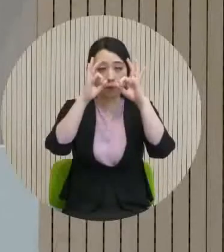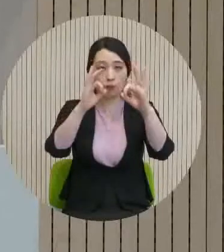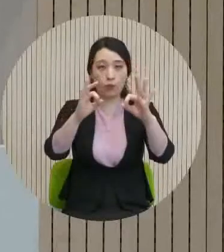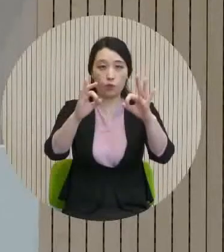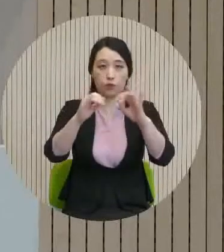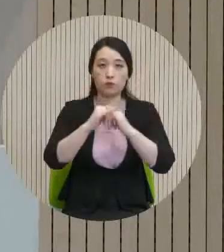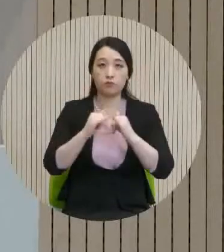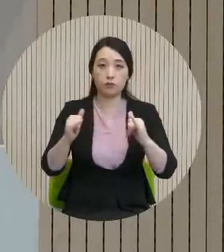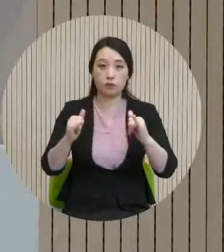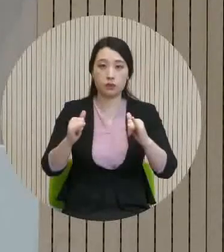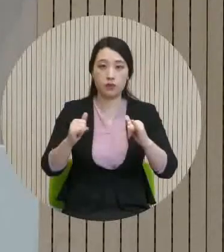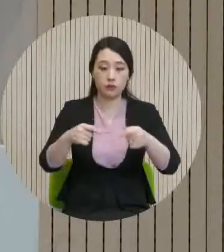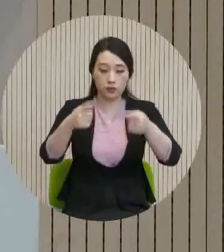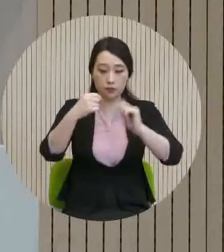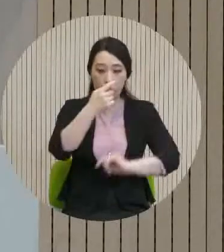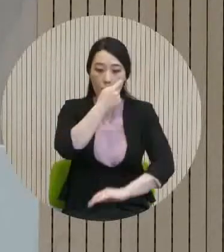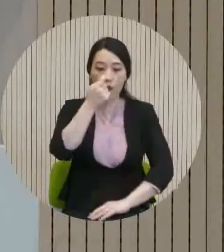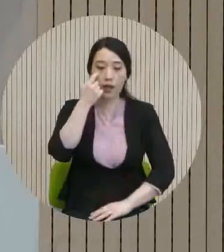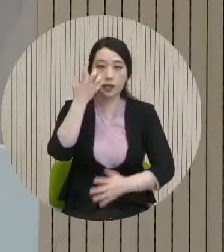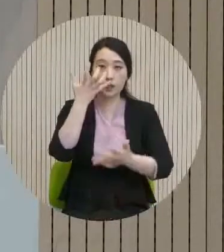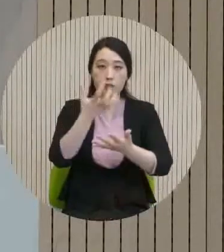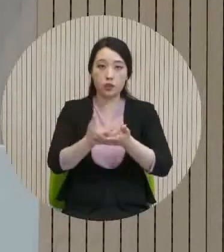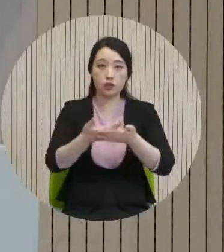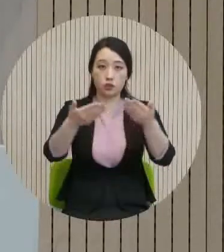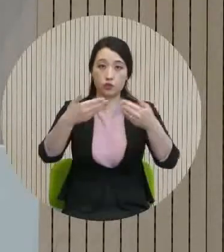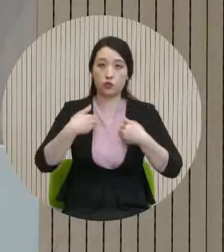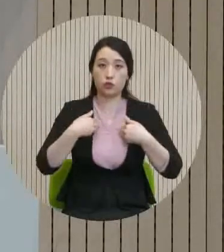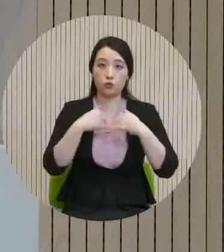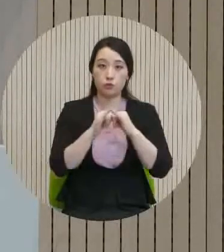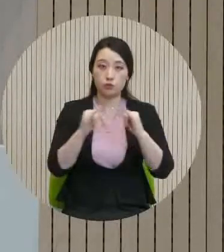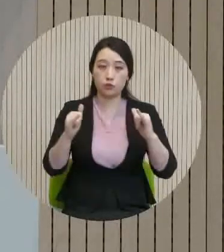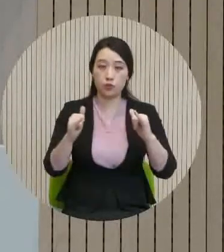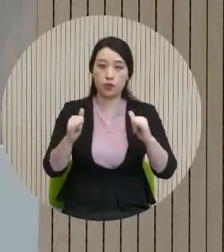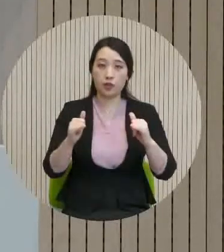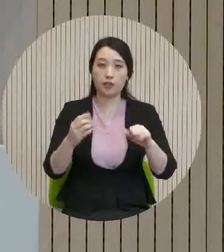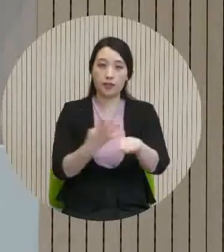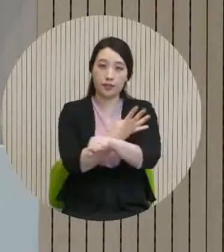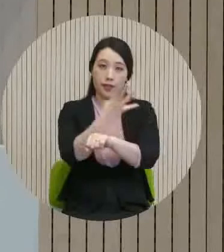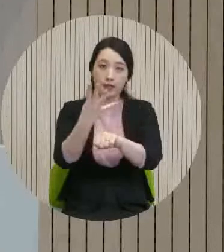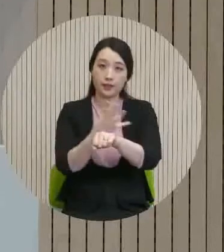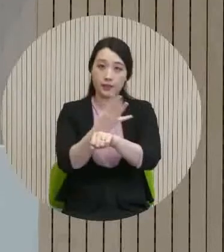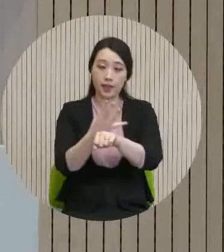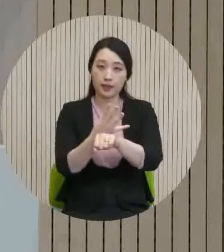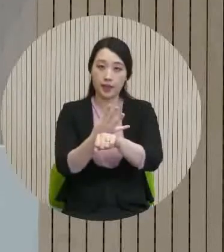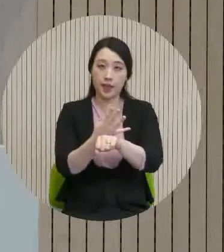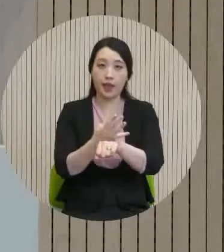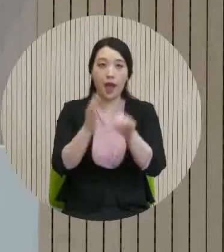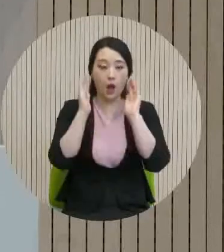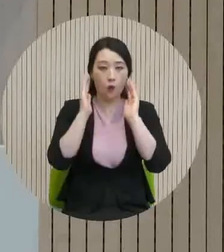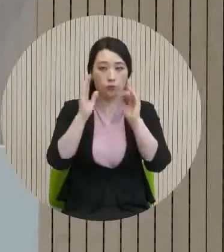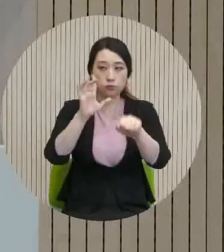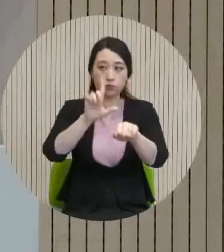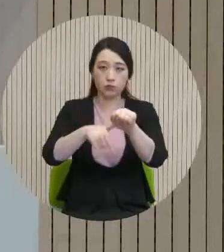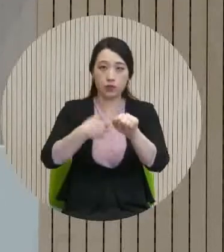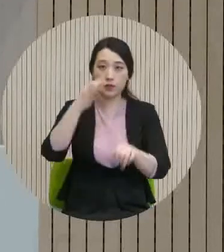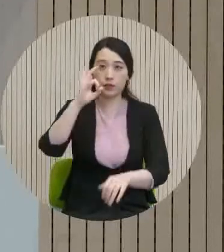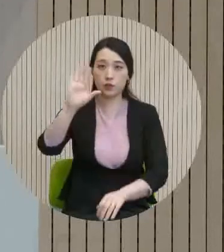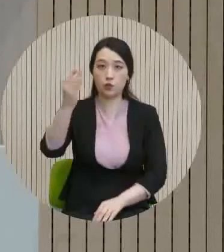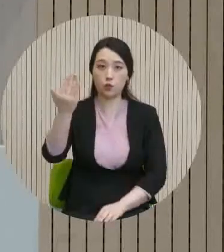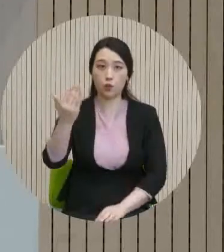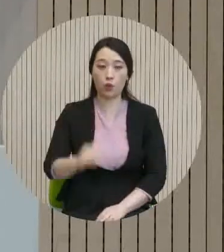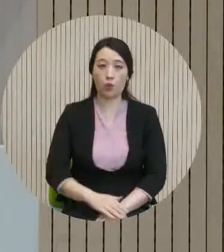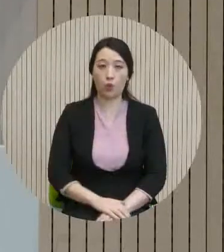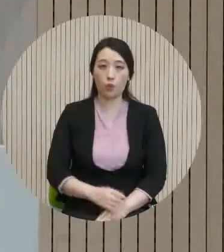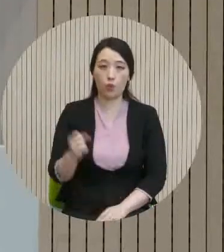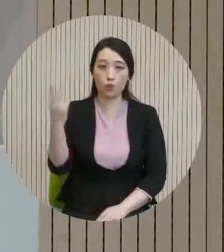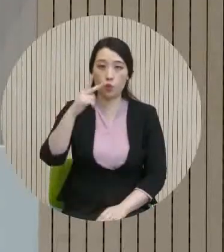중에서 you join the 참석 symposium 확인서를 online 제출해 주시는 분들께는 and submit the 4시간의 confirmation of attendance, 상시 4 학습 hours are 시간이 인정이 credited 되며 to 또 your 100분을